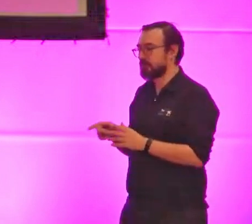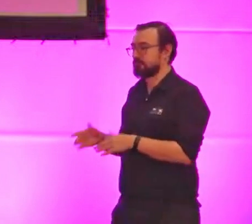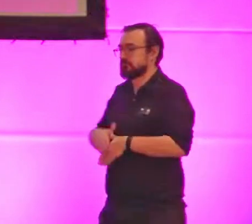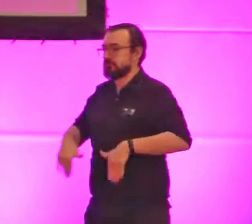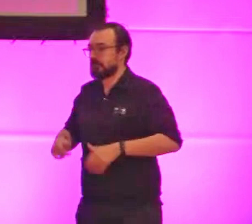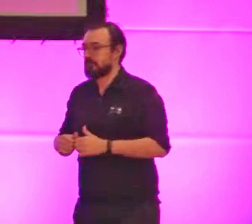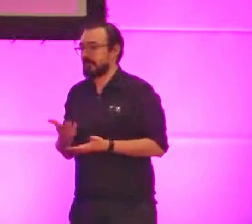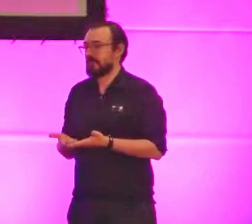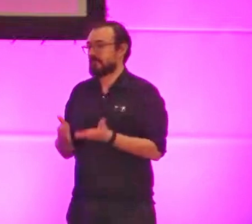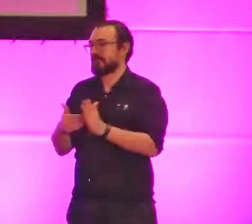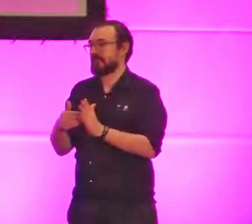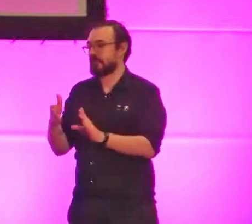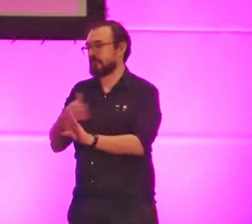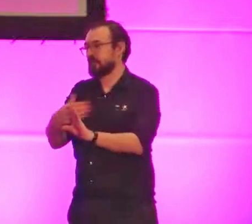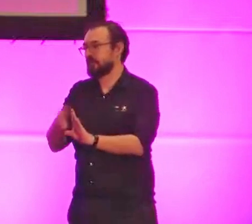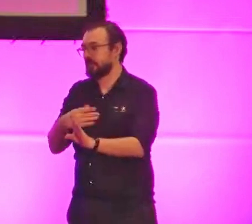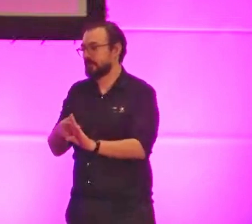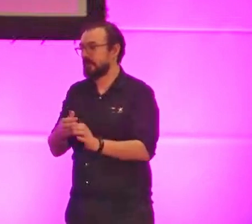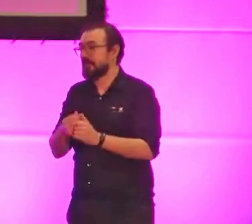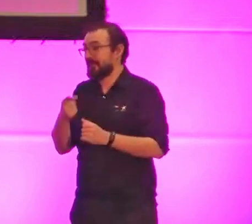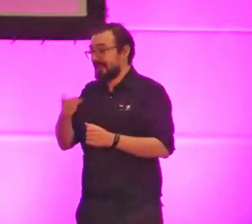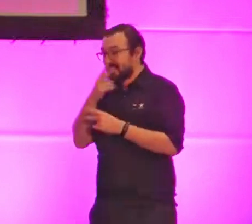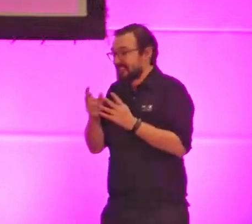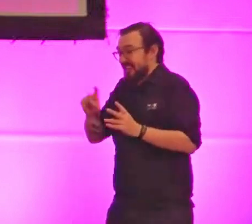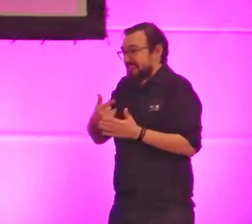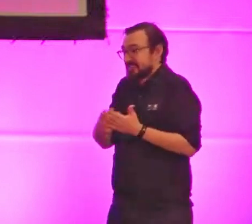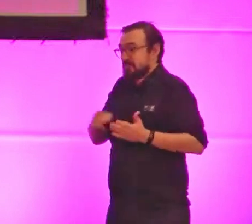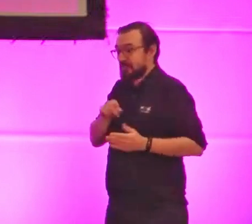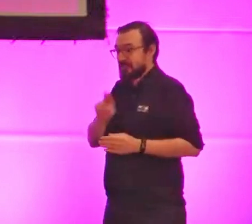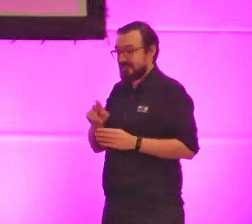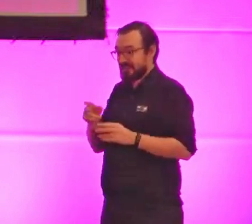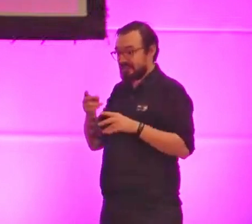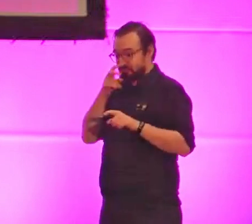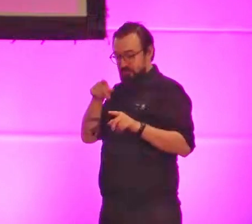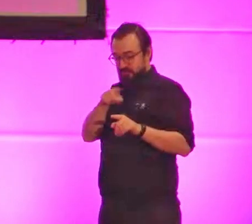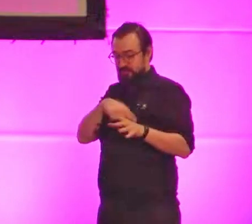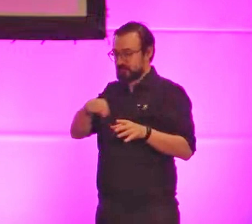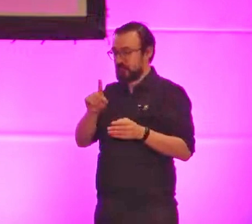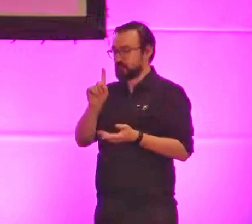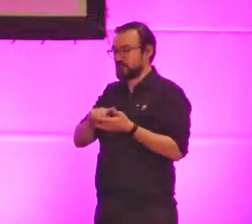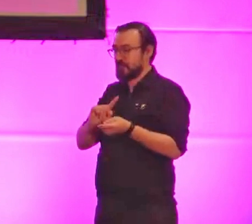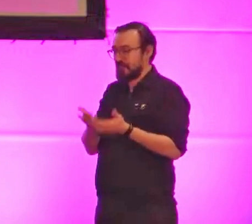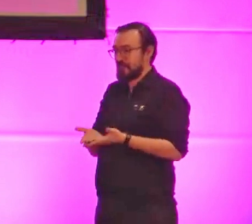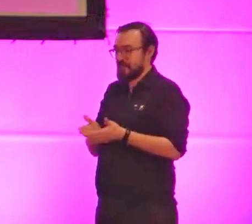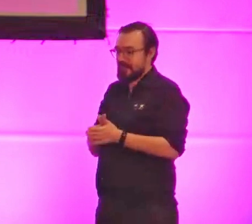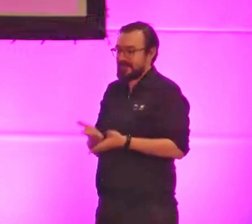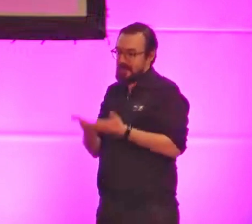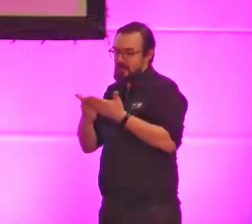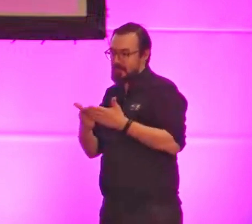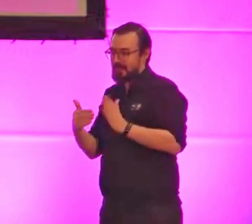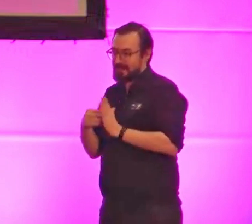att det visar att det krävs inte mycket. Det krävs inte mycket för att vara en medhjälpare.